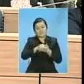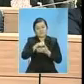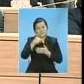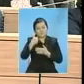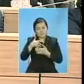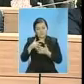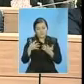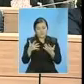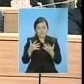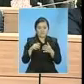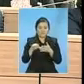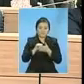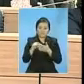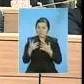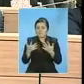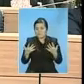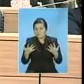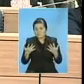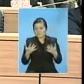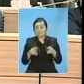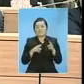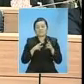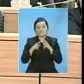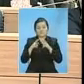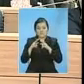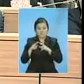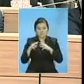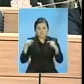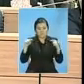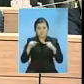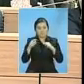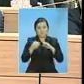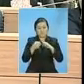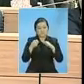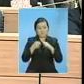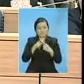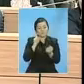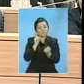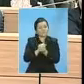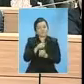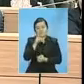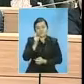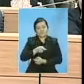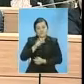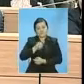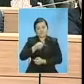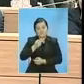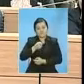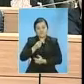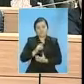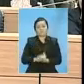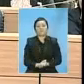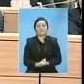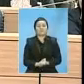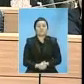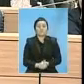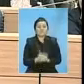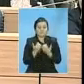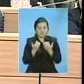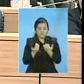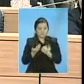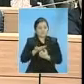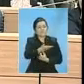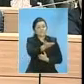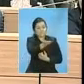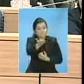มืดมิดหาทางออกไม่ได้ก็จะไม่สามารถออกจากปัญหาได้เพราะฉะนั้นขอให้ทุกท่านซึ่งดิฉัน